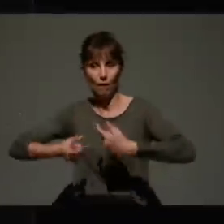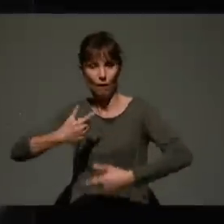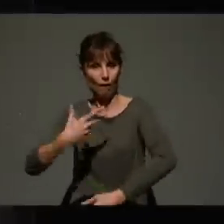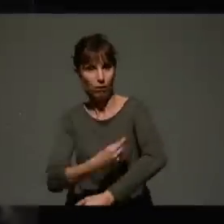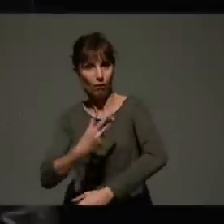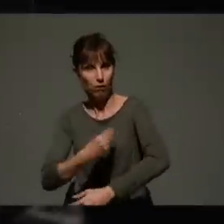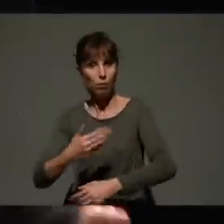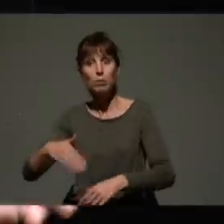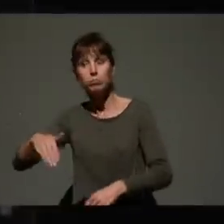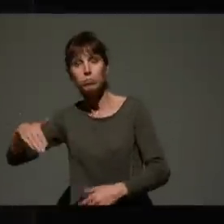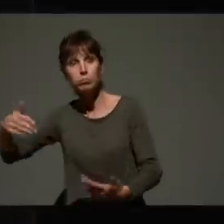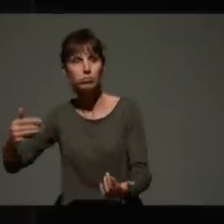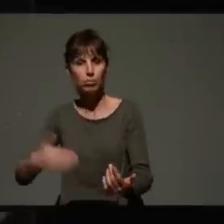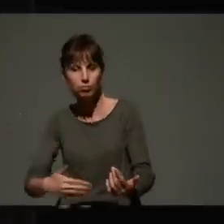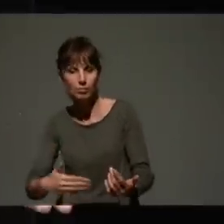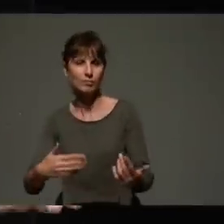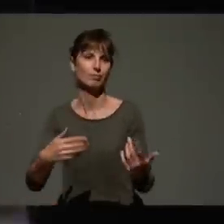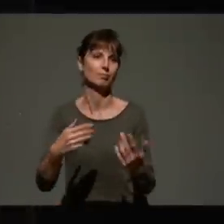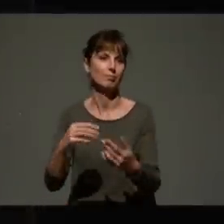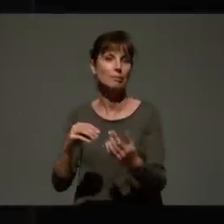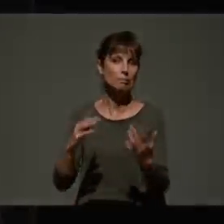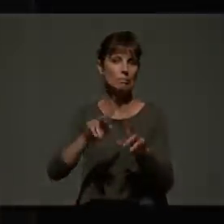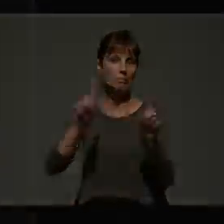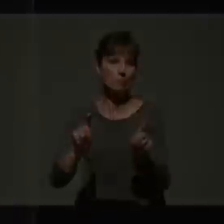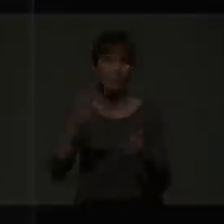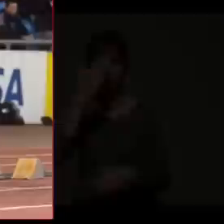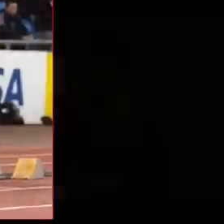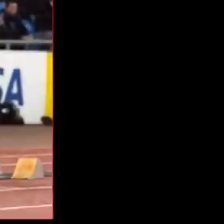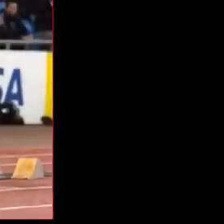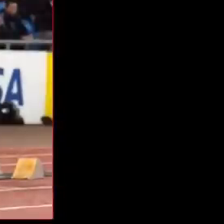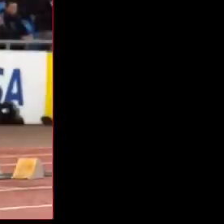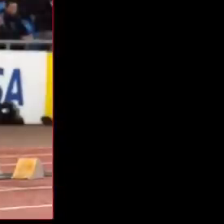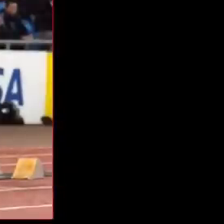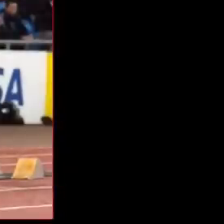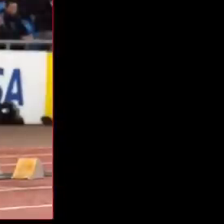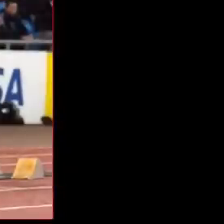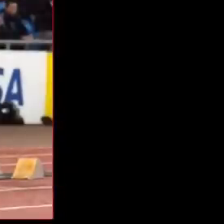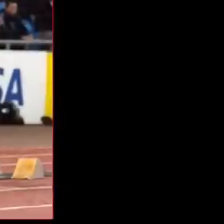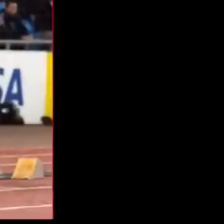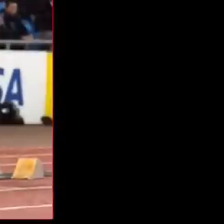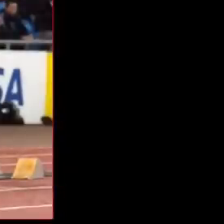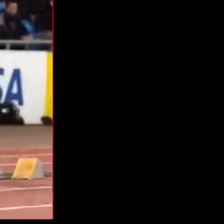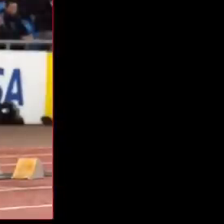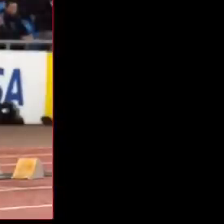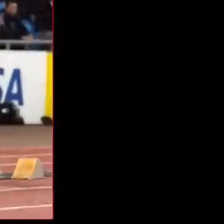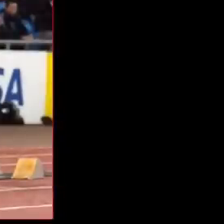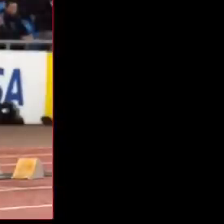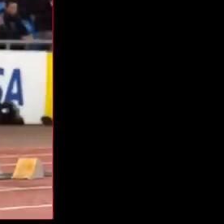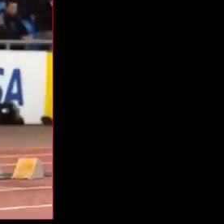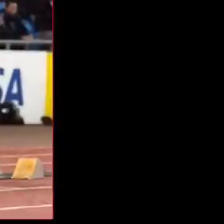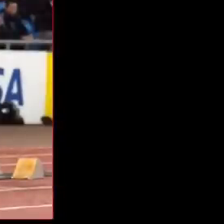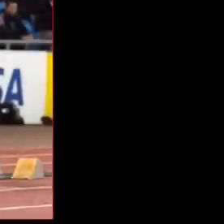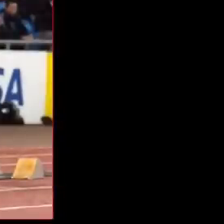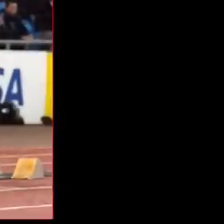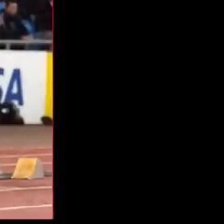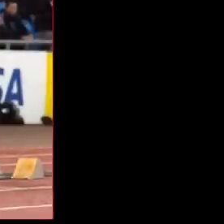PO. On est au goût du jour, puisqu'on a appris aujourd'hui qu'il avait été condamné. C'est toute l'histoire du handicap.